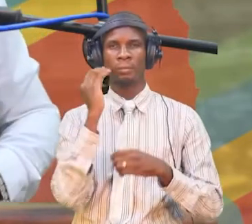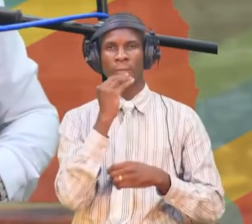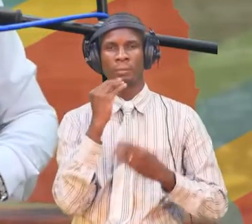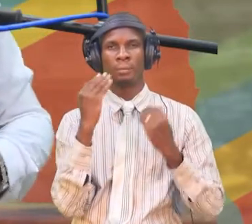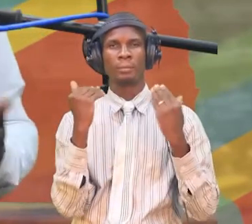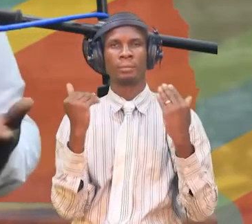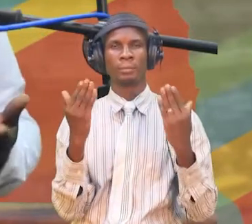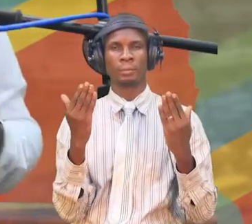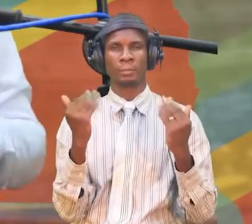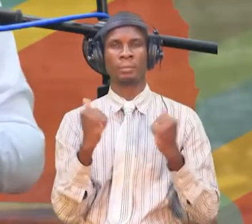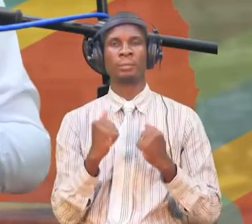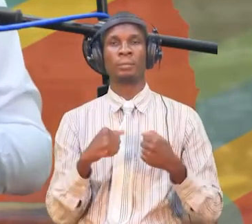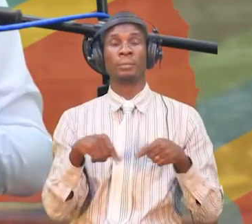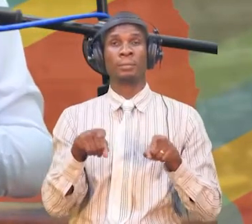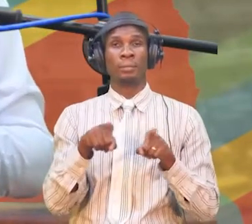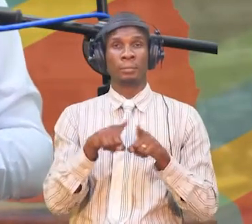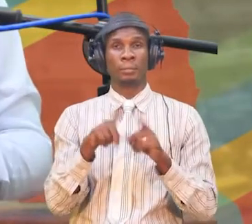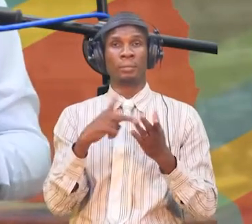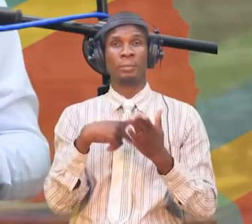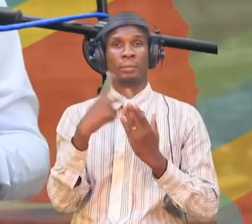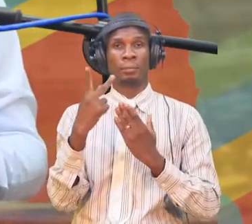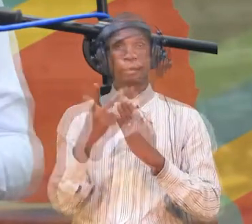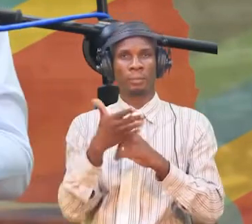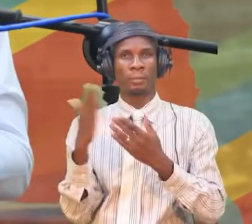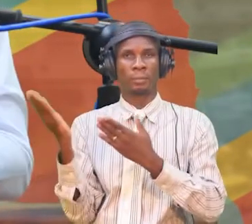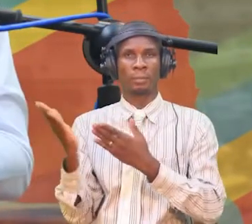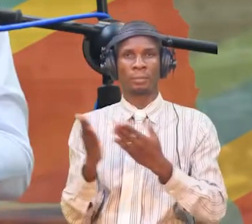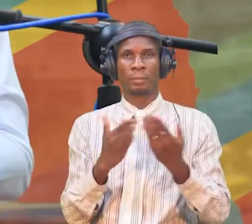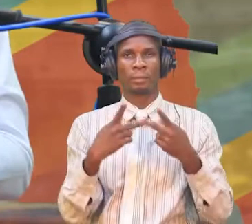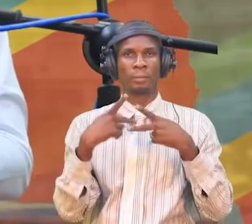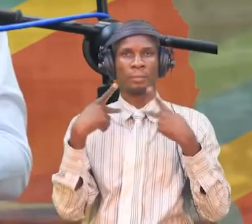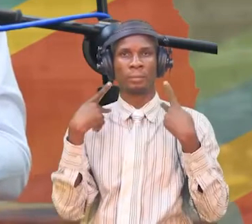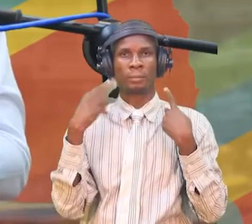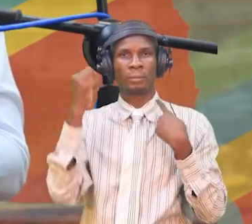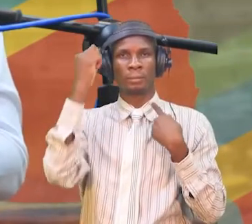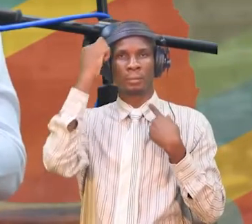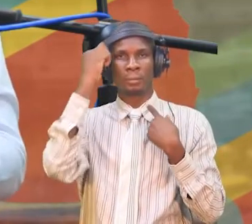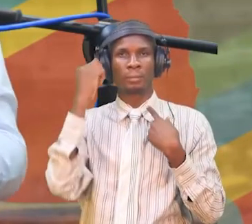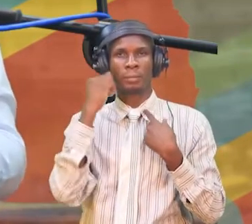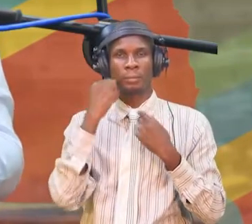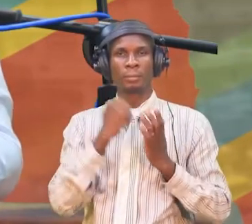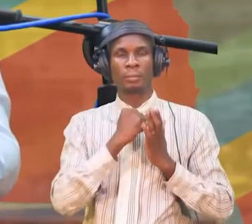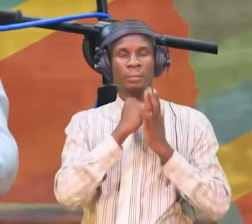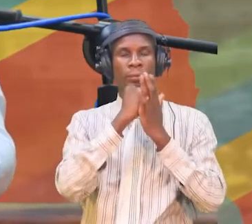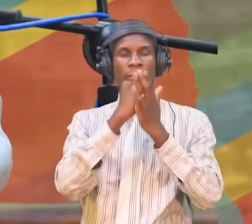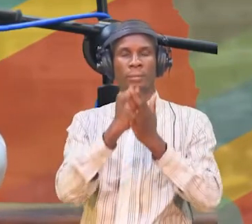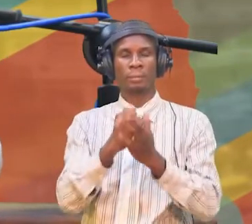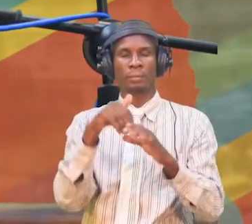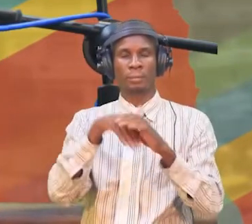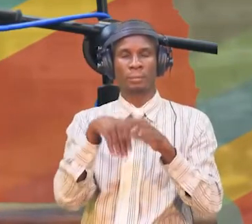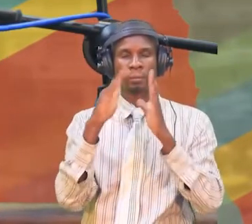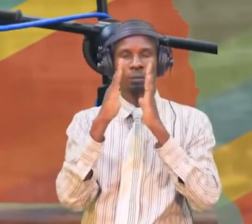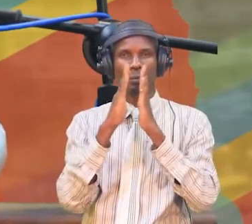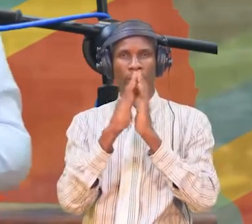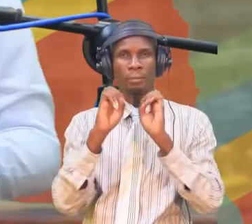mpe bokutani monene ya bopalansi en malamu. Lokola manaka na biso ezali toko senga na mobate limpate